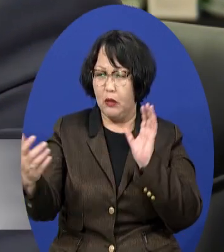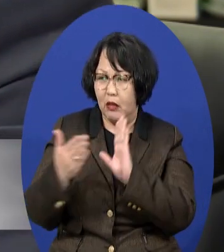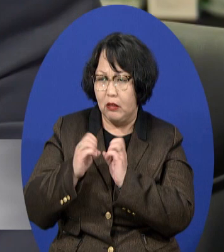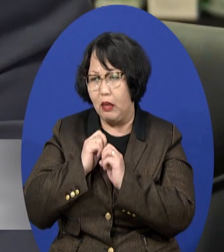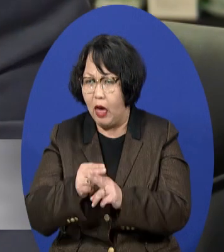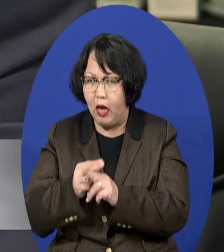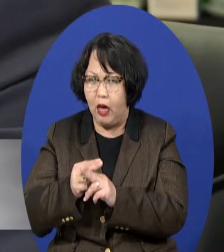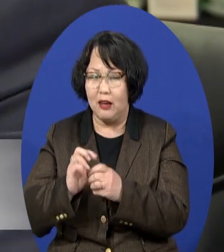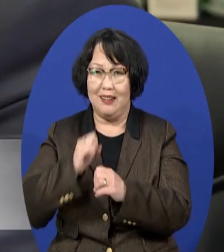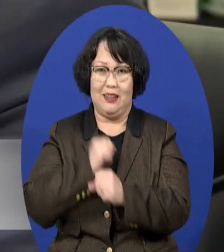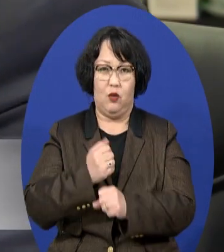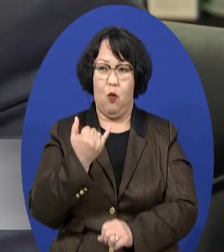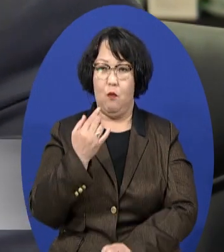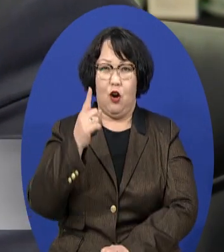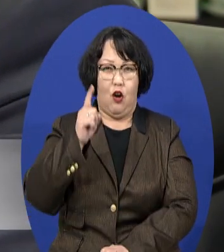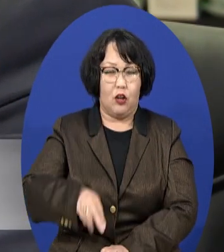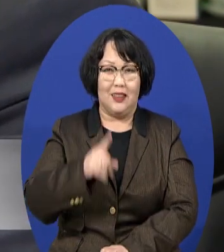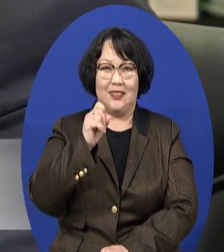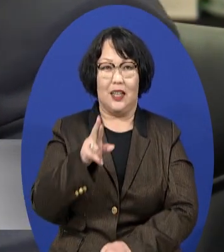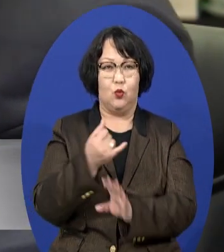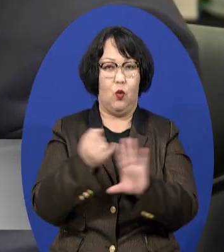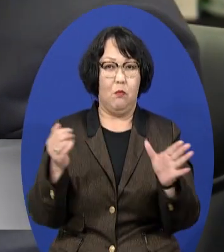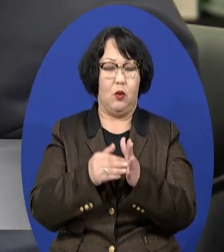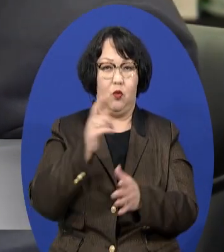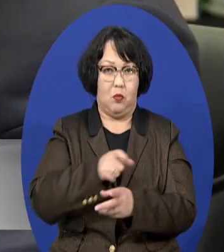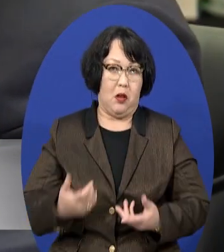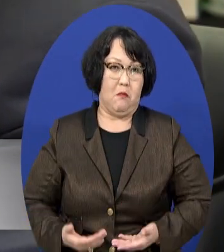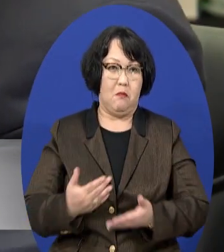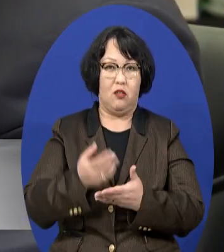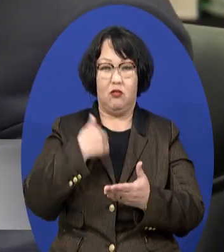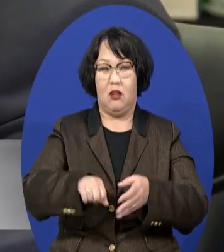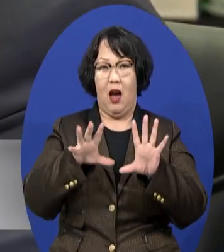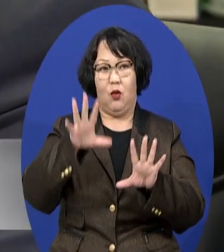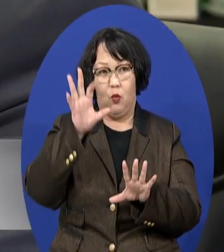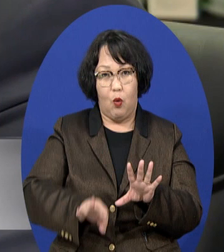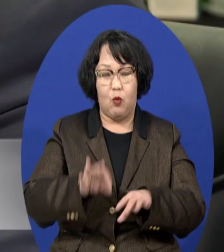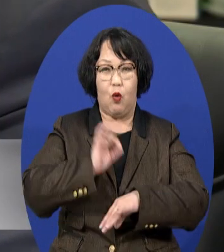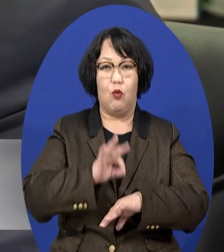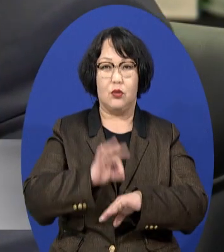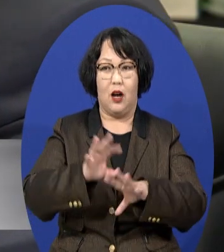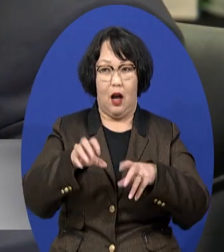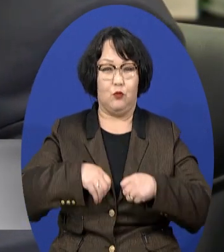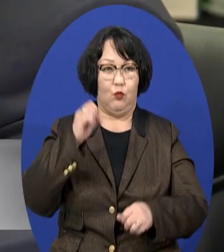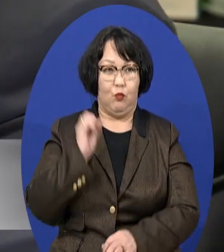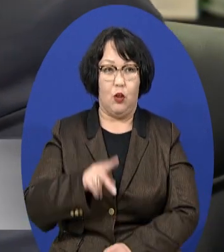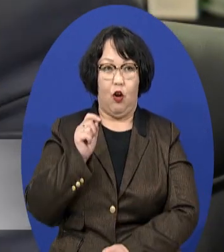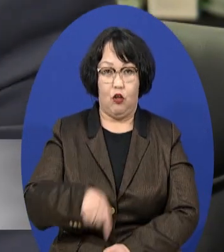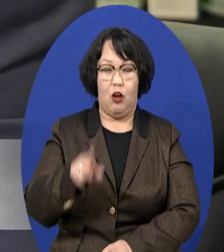сая 600,000 орчим иргэдтэй. Энэ хүмүүсийн одоо 10% нь өвдлөө гэхэд энэ одоо ажиллаж байгаа.